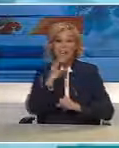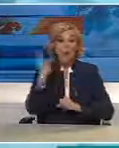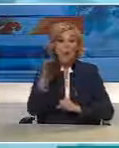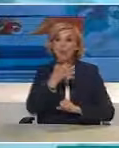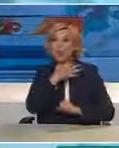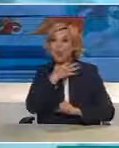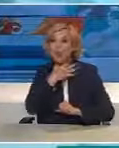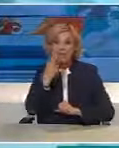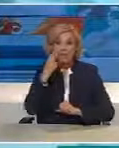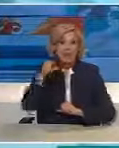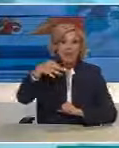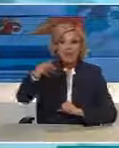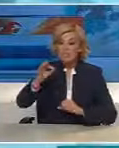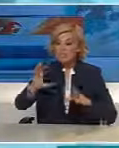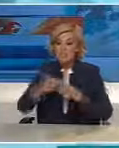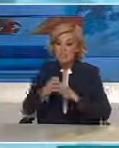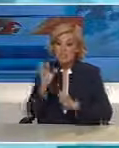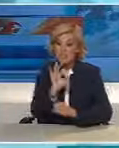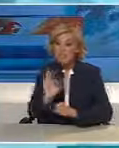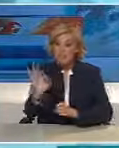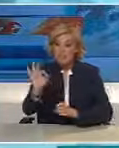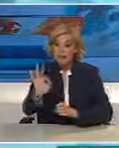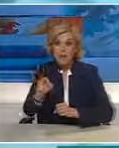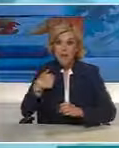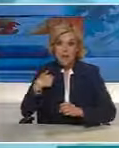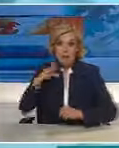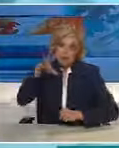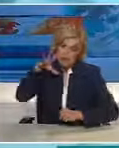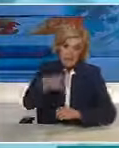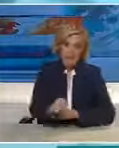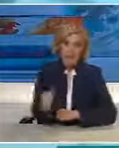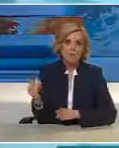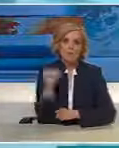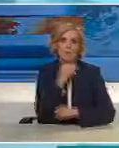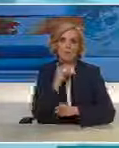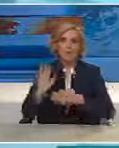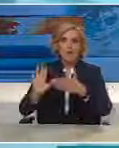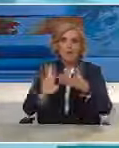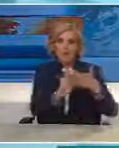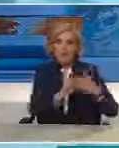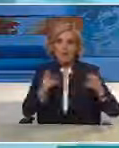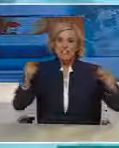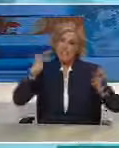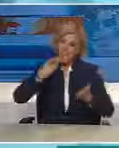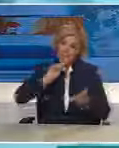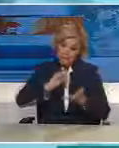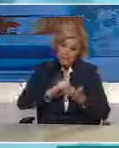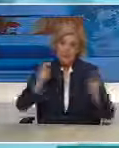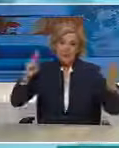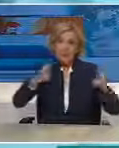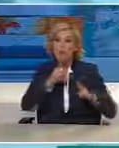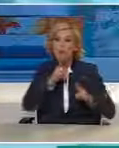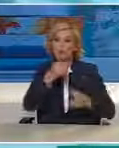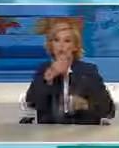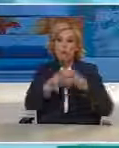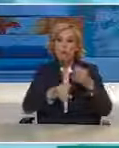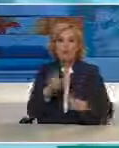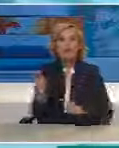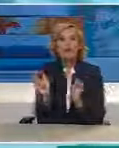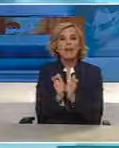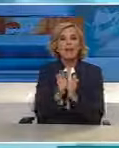διαβίουν ευάλωτες ομάδες και να γίνεται η χνηλάτιση των επαφών και περιορισμός μετάδοσης της νόσου. Όπως έγινε και στη δομή φιλοξενίας για την